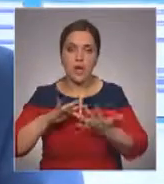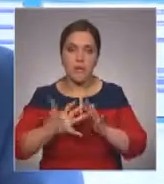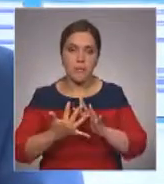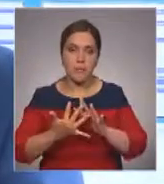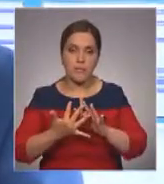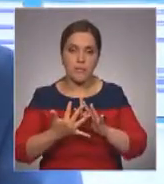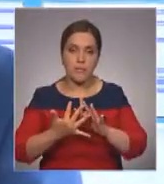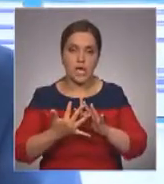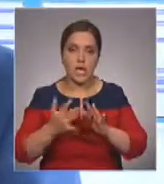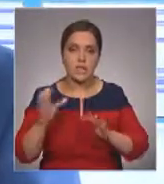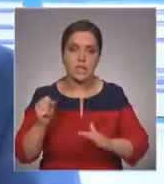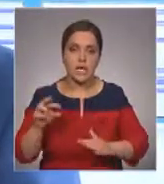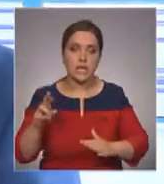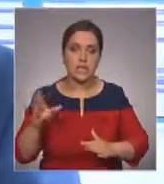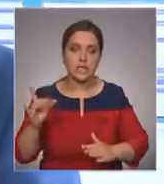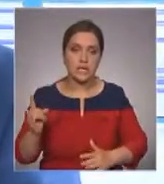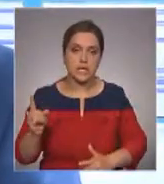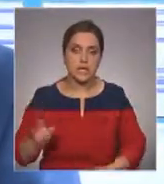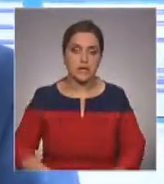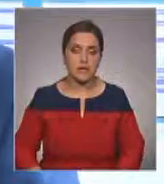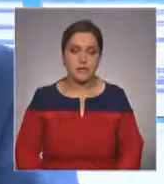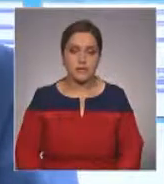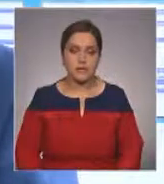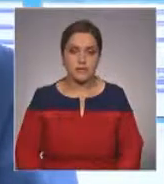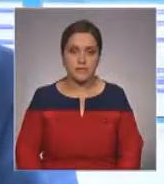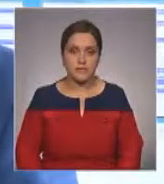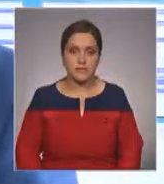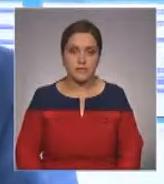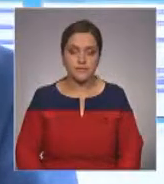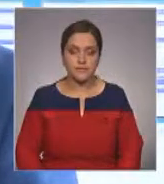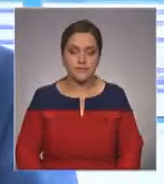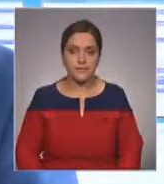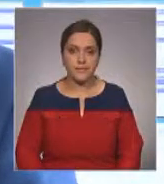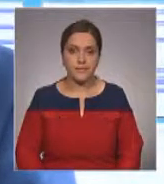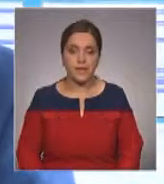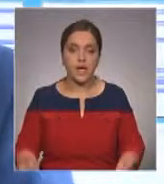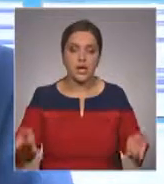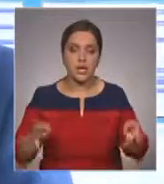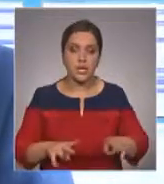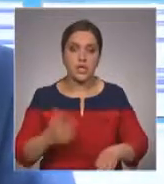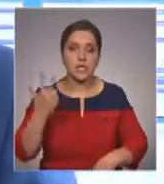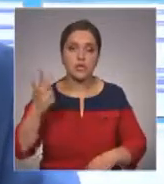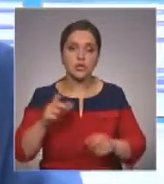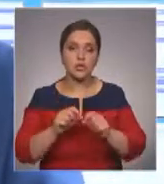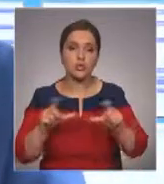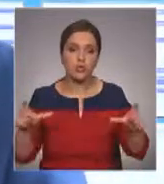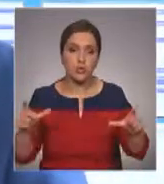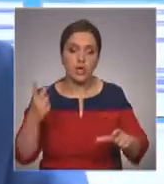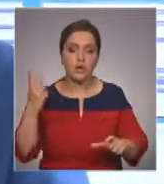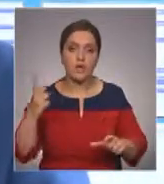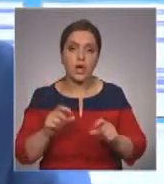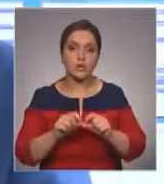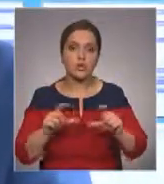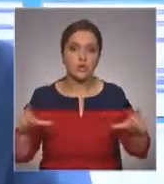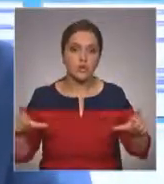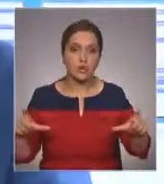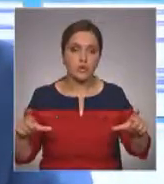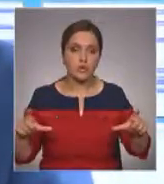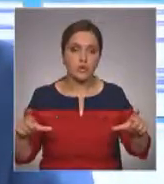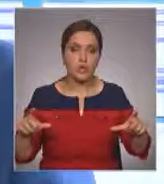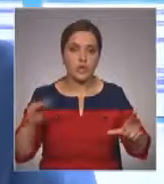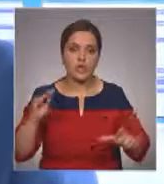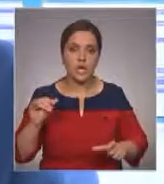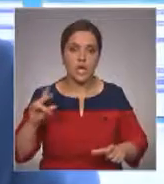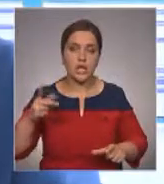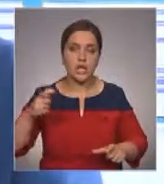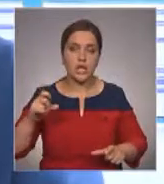района. А 3 для ликвидации оставшихся 3 школ, это в частности 2 школы в этом в